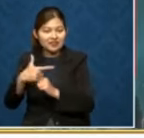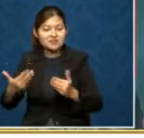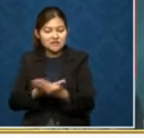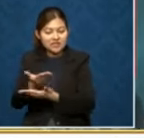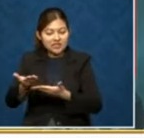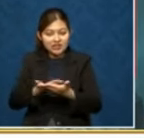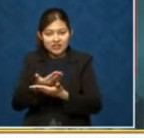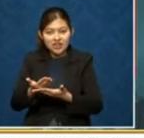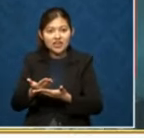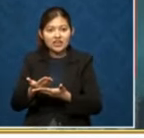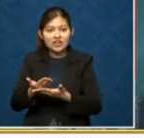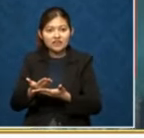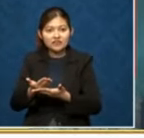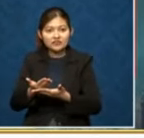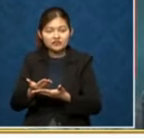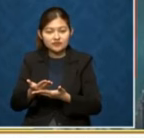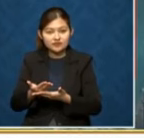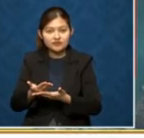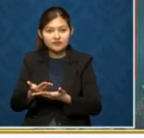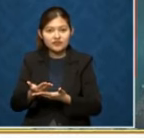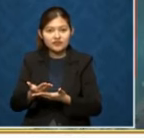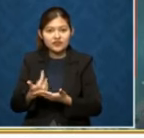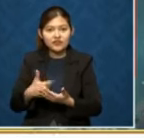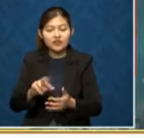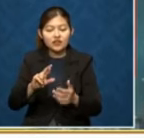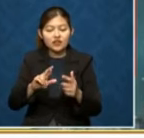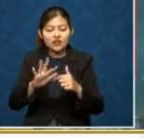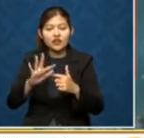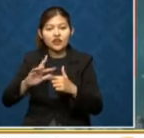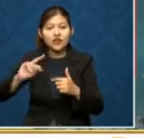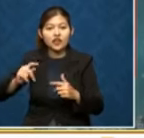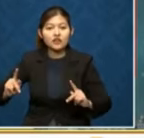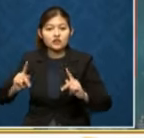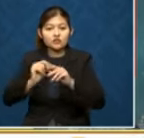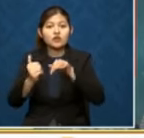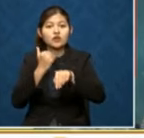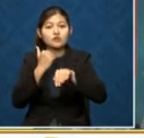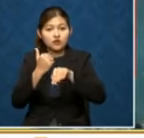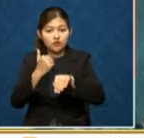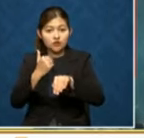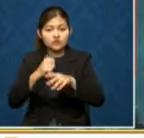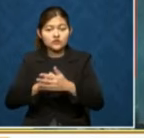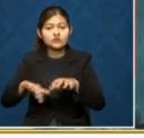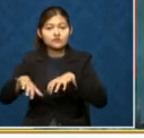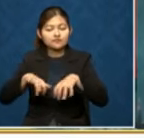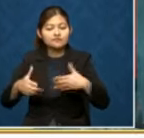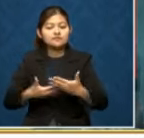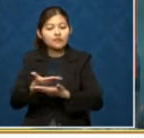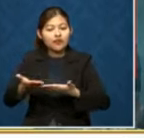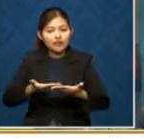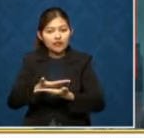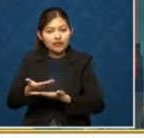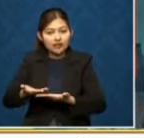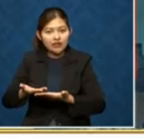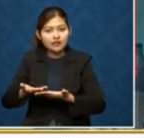มกับนะครับในเรื่องเกี่ยวกับร่างของกระทรวงคมนาคมที่จะต้องมีการพิจารณาร่